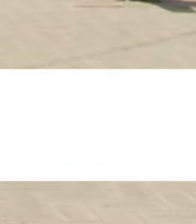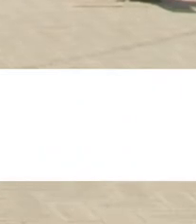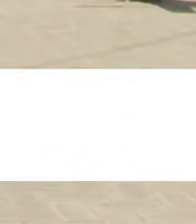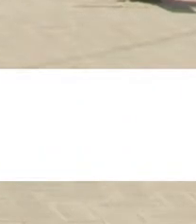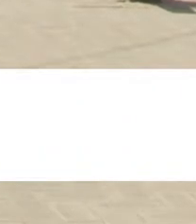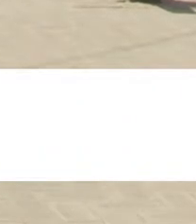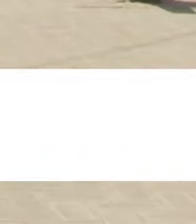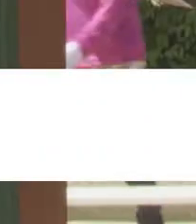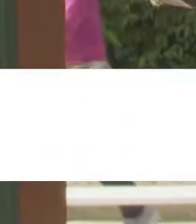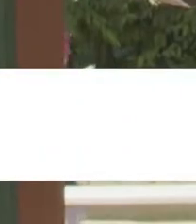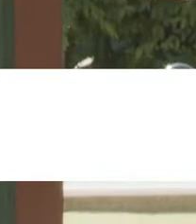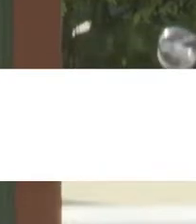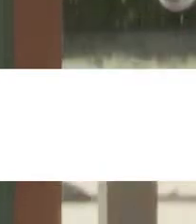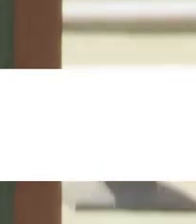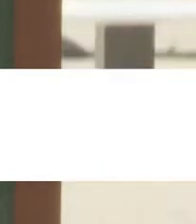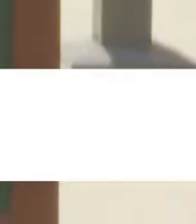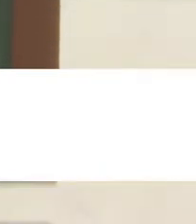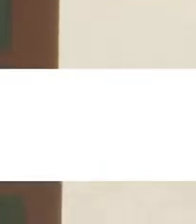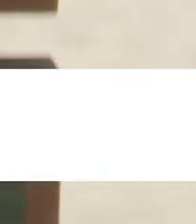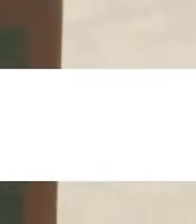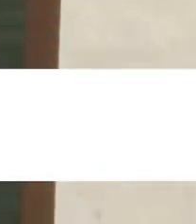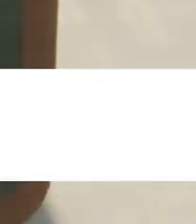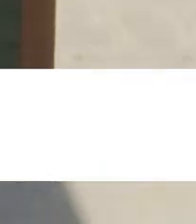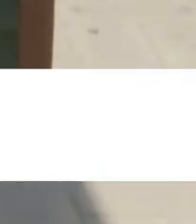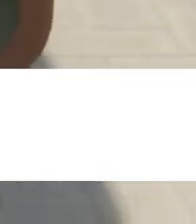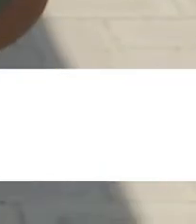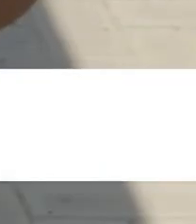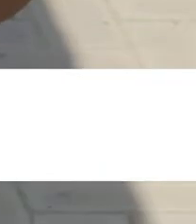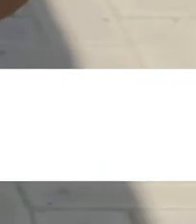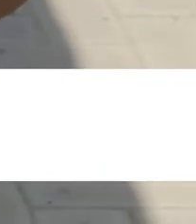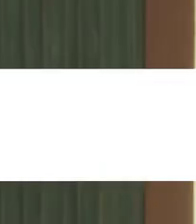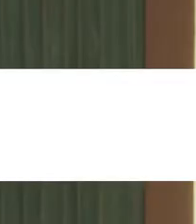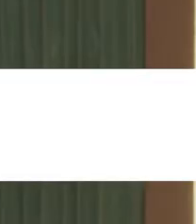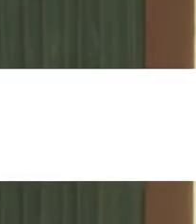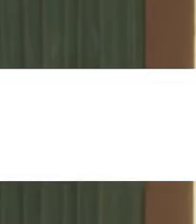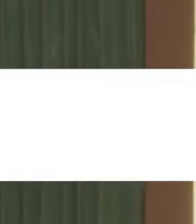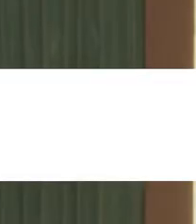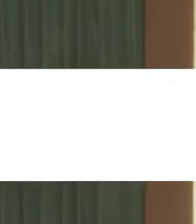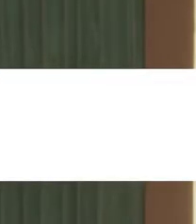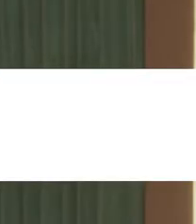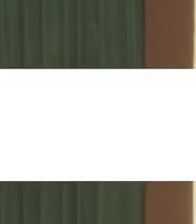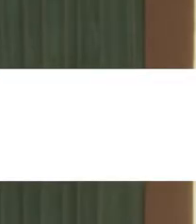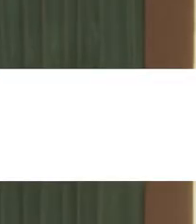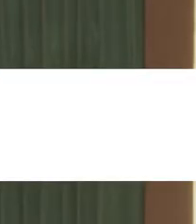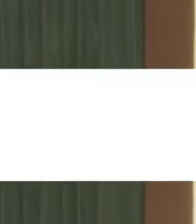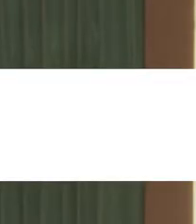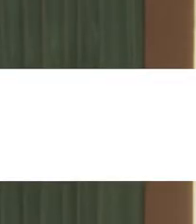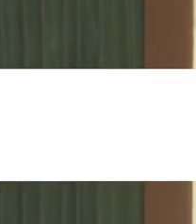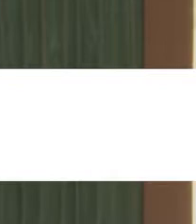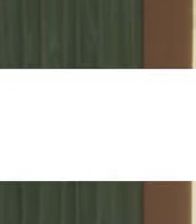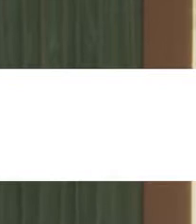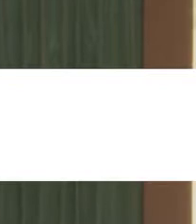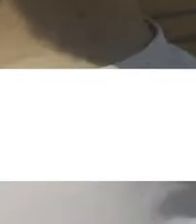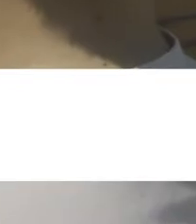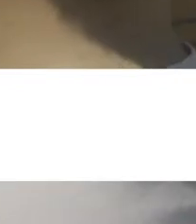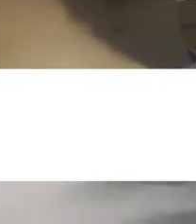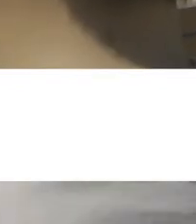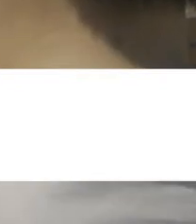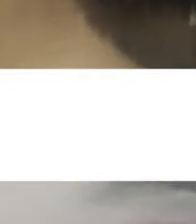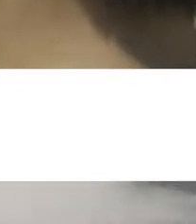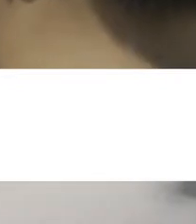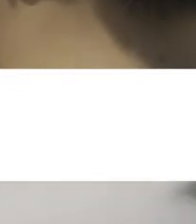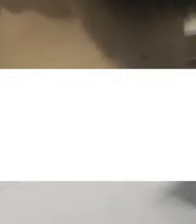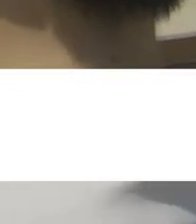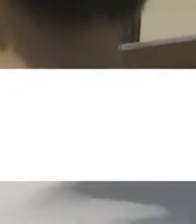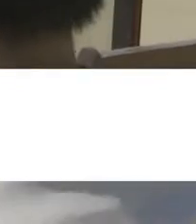강서구가 반려동물 동반 이용률이 높은 까치산, 우장산, 공암나루, 마곡나루 등 근린공원 네 곳에 반려동물